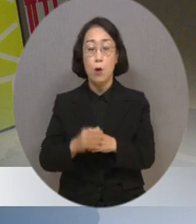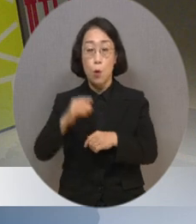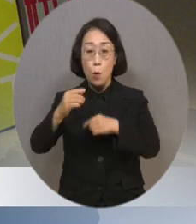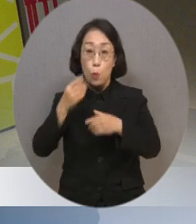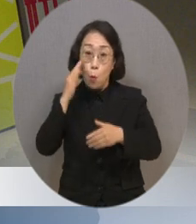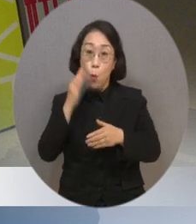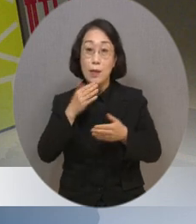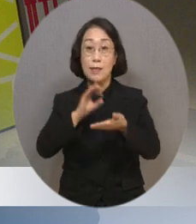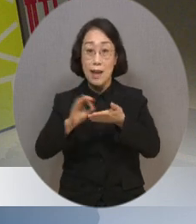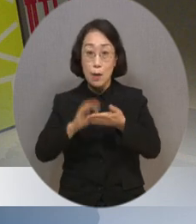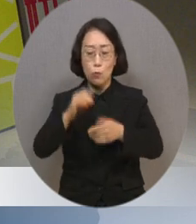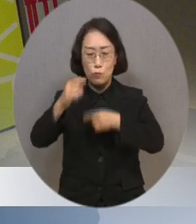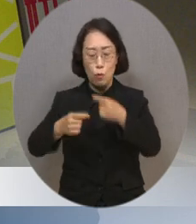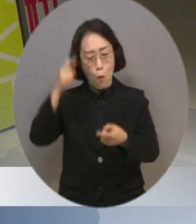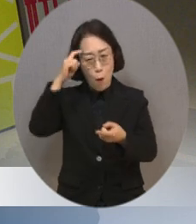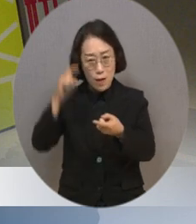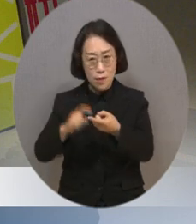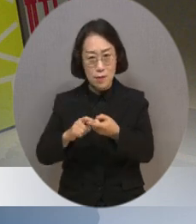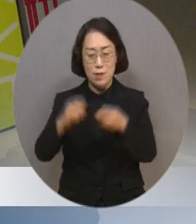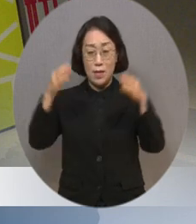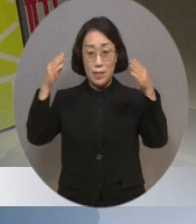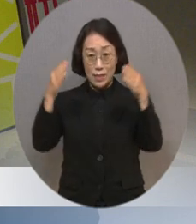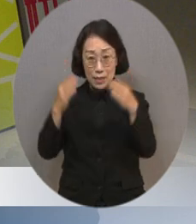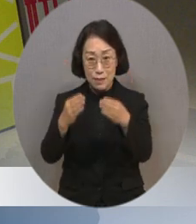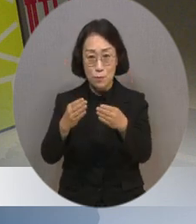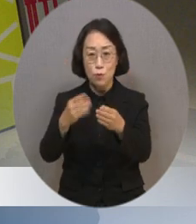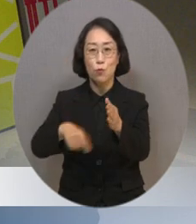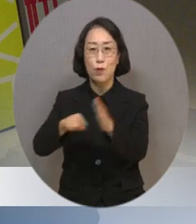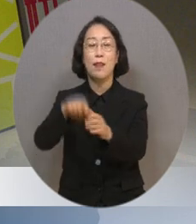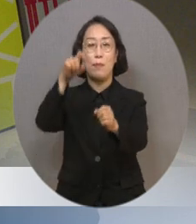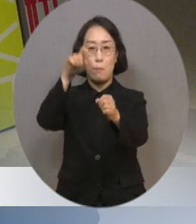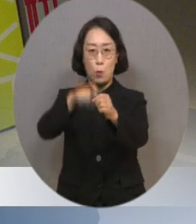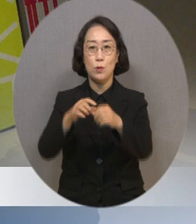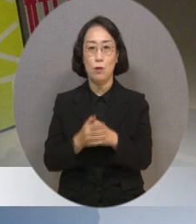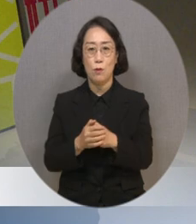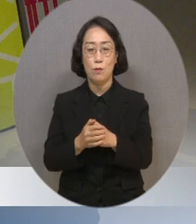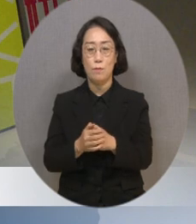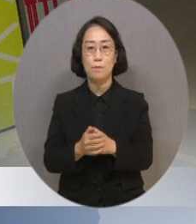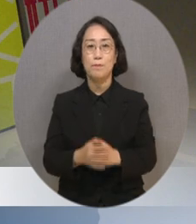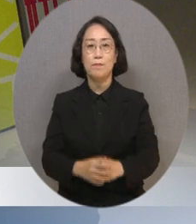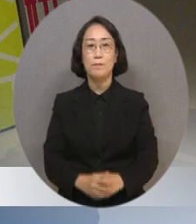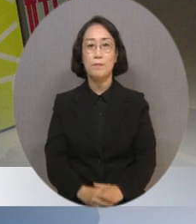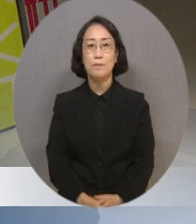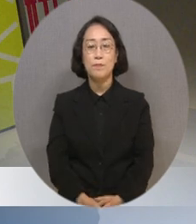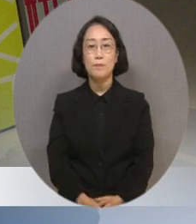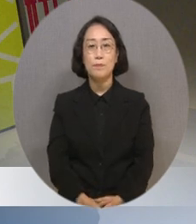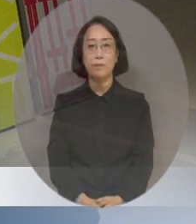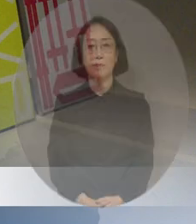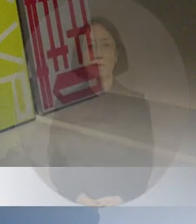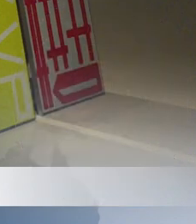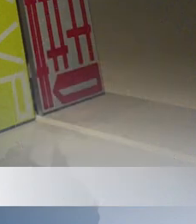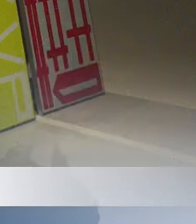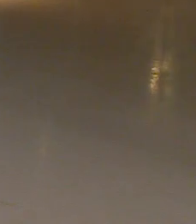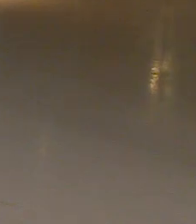수어에 대한 대중적 관심을 모으고자 마련됐습니다. 전시회 소식 정유정 기자가 전해드립니다.